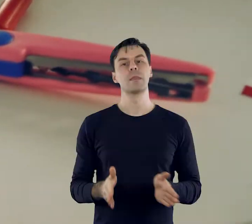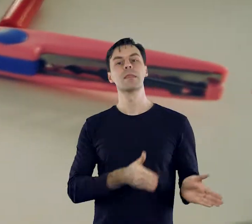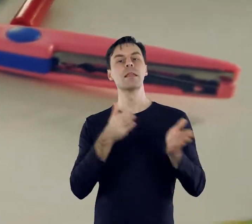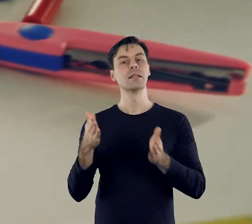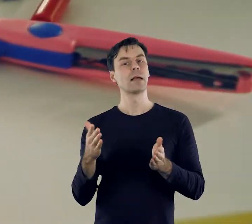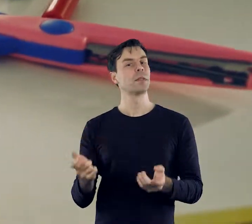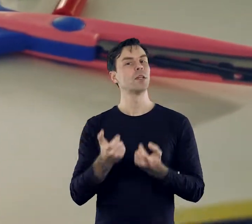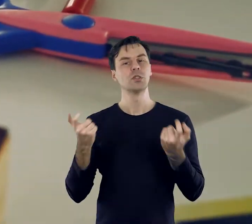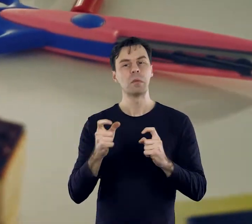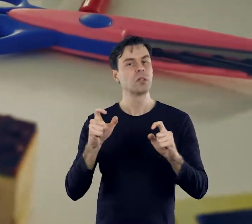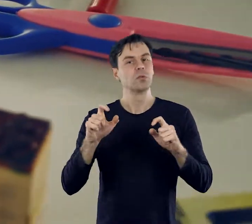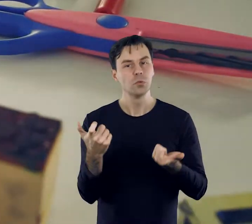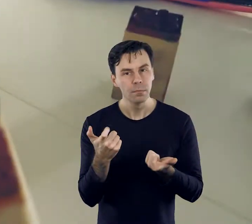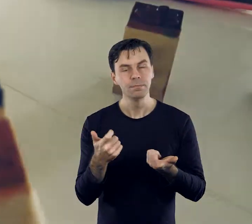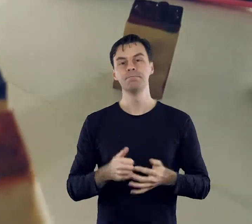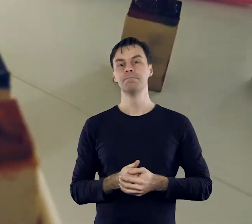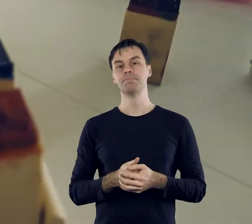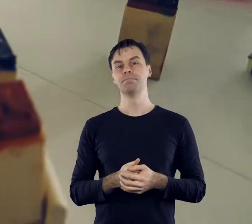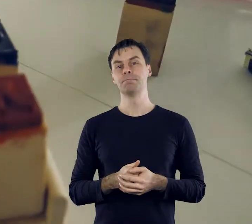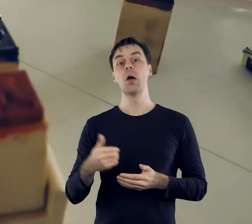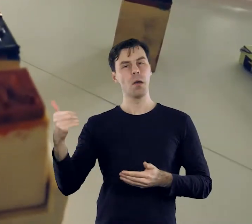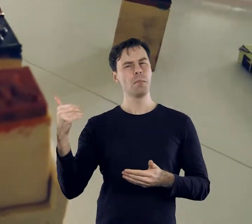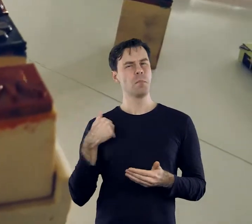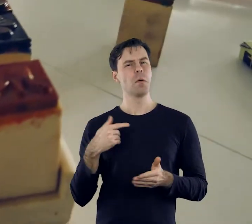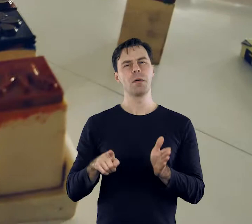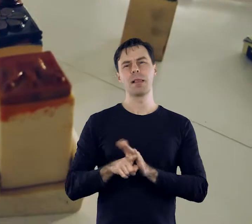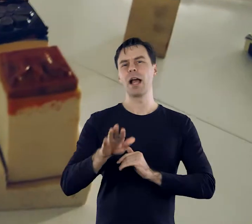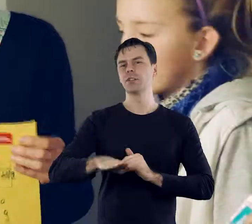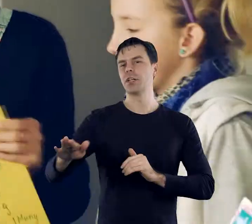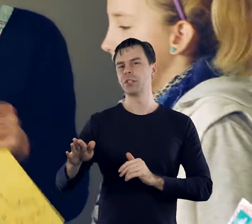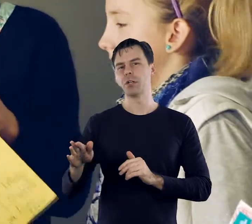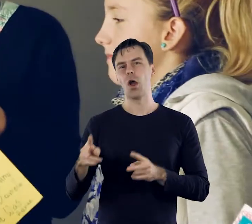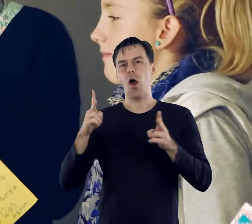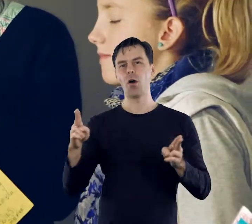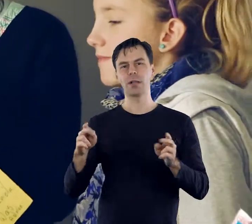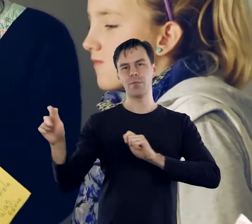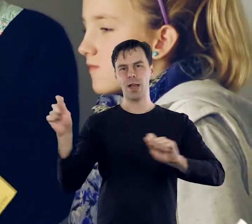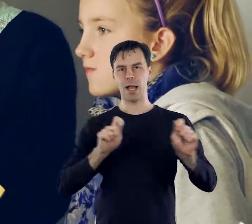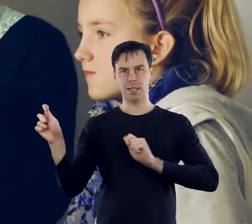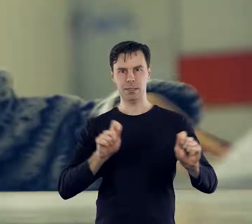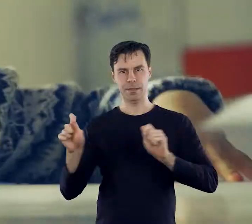Kolejne działania to działania wakacyjne z dzieciakami.